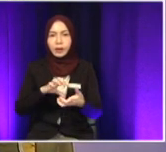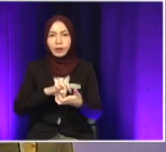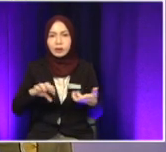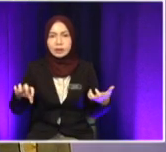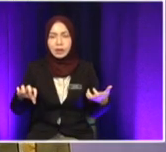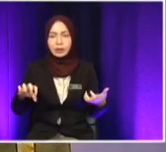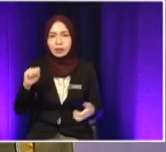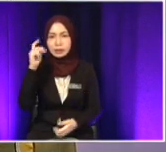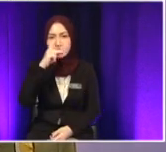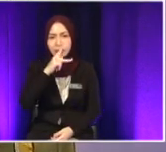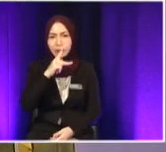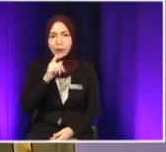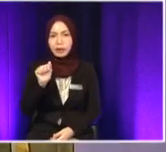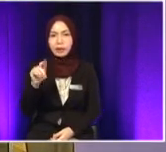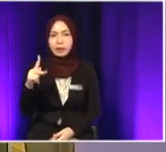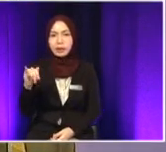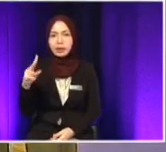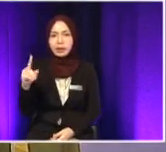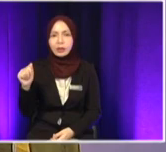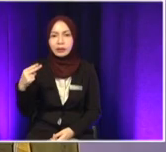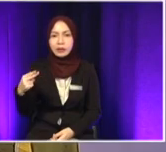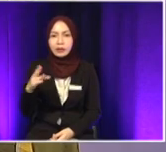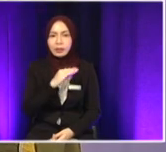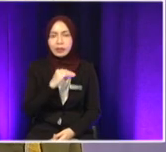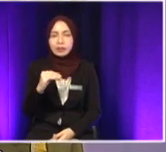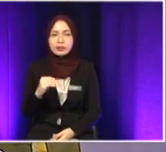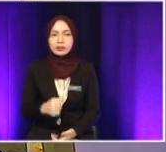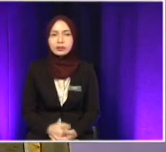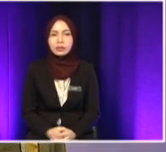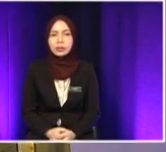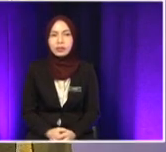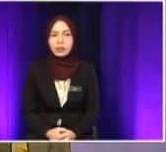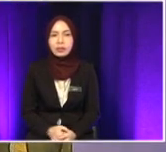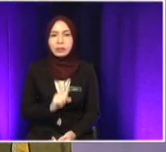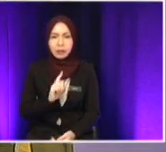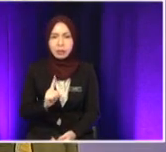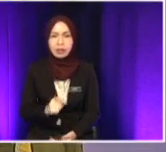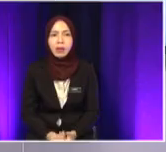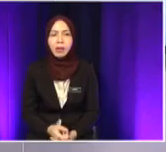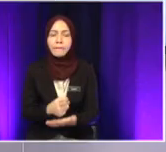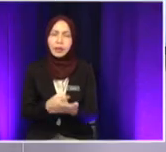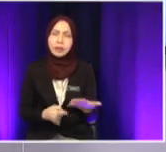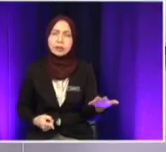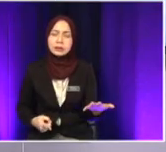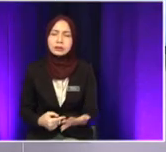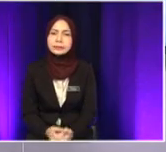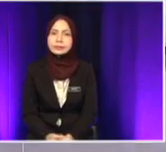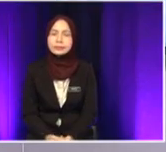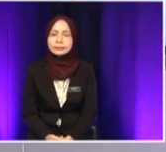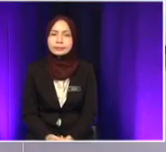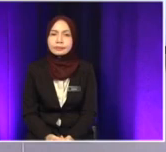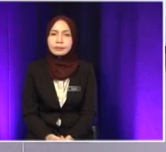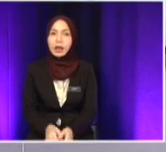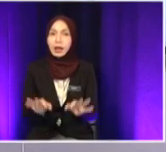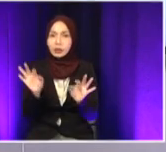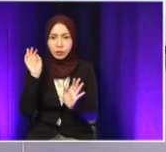tentang berhibur yang boleh merusakkan akidah kelainan agak-agak pernah bagi tahu kalau kita tidak